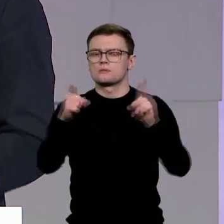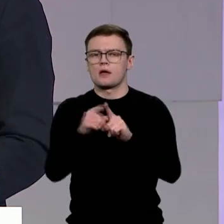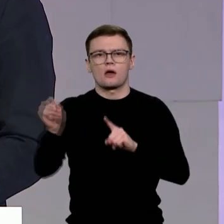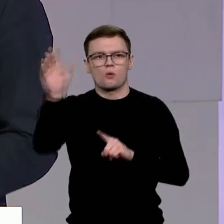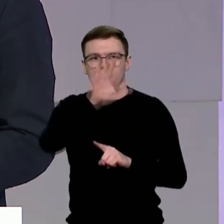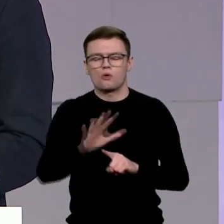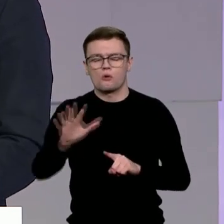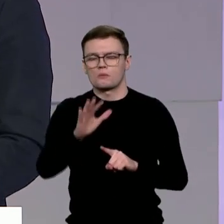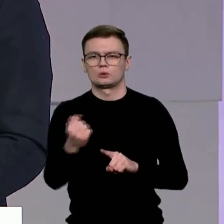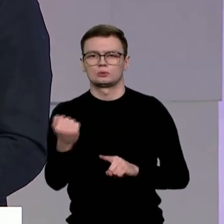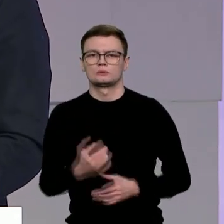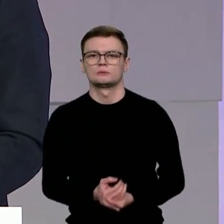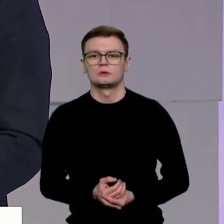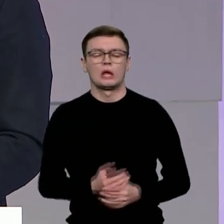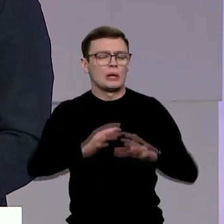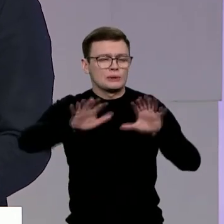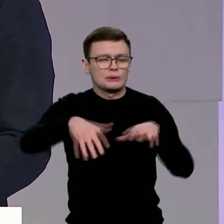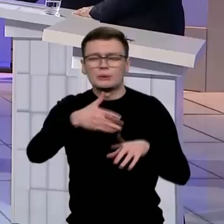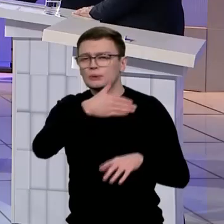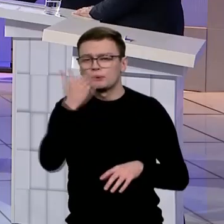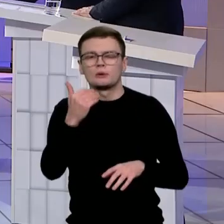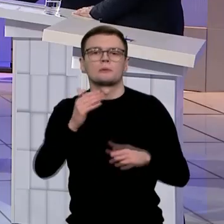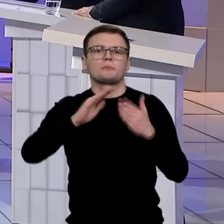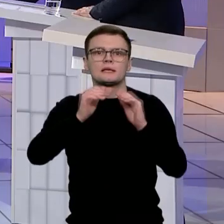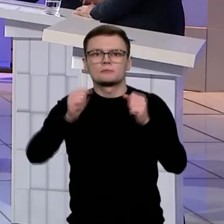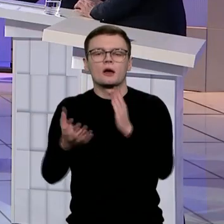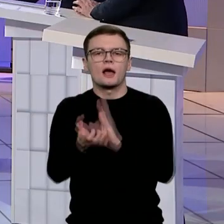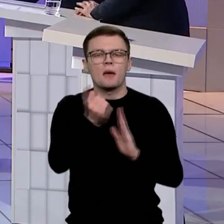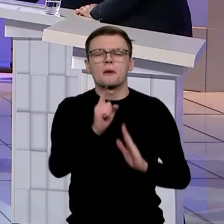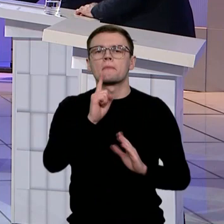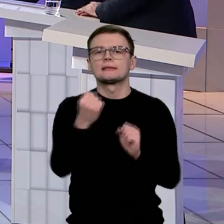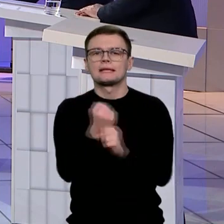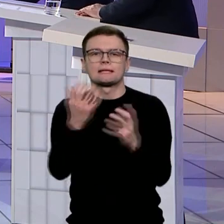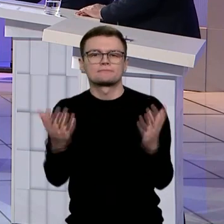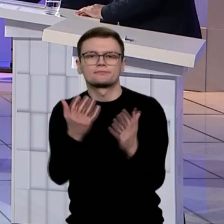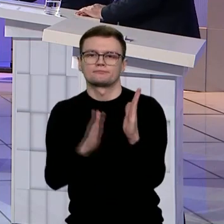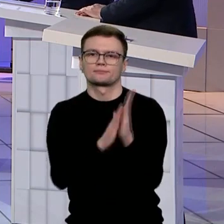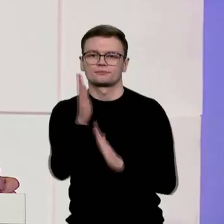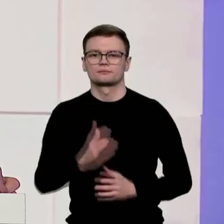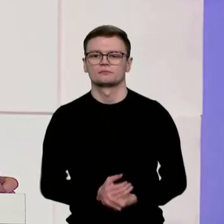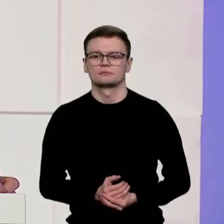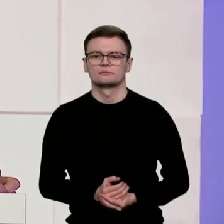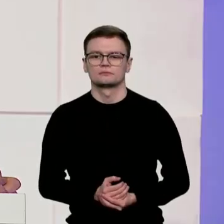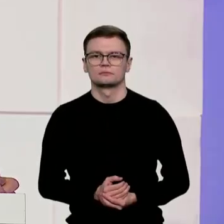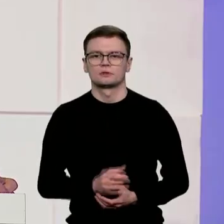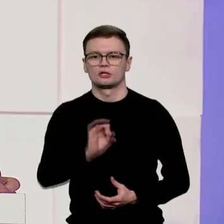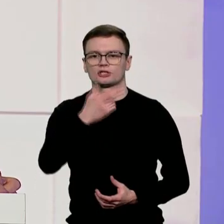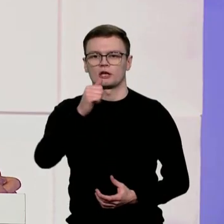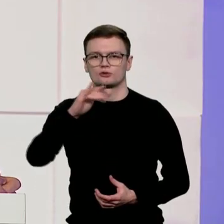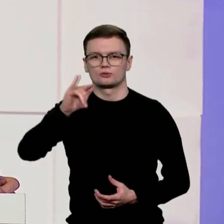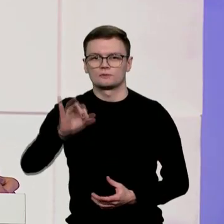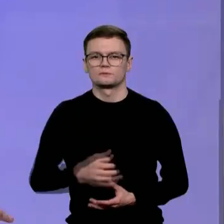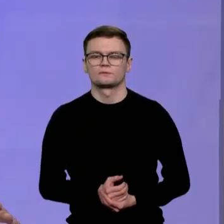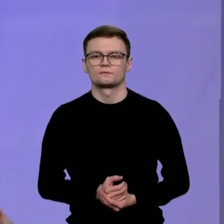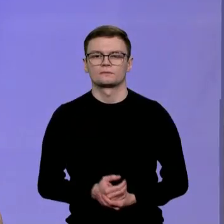būtų tuščia. Miestas turi potencialą, tik reikia tą potencialą būtinai auginti. Aš tai manau, kad darbo